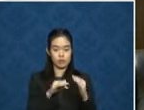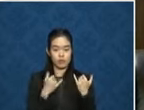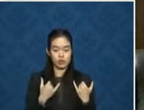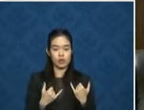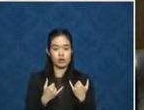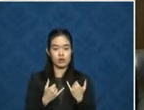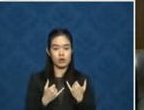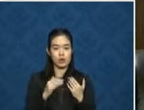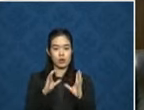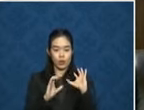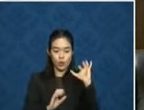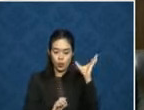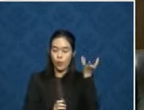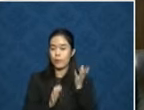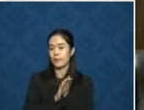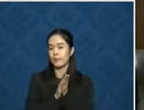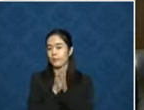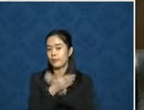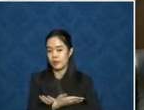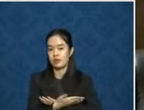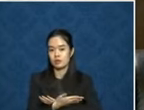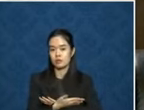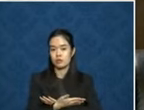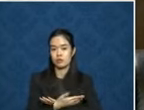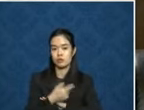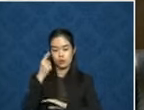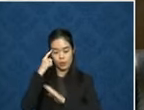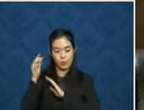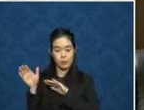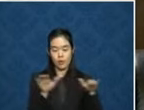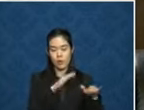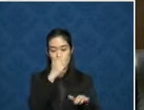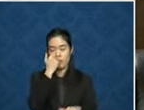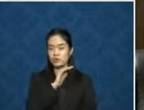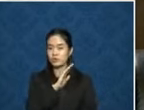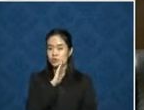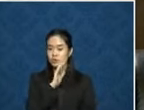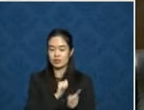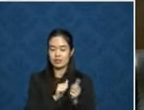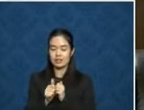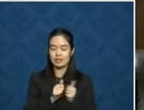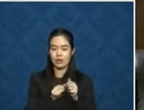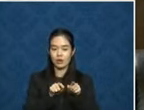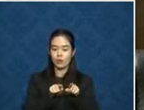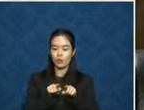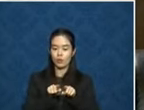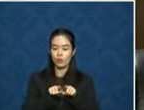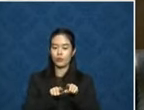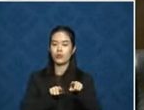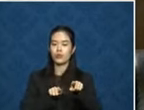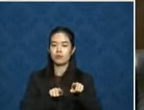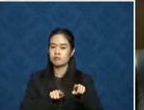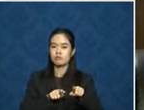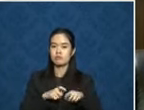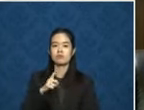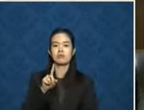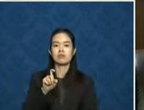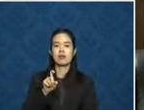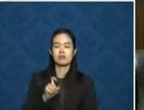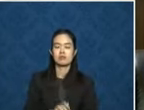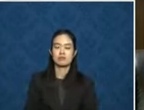งนี้ไม่เช่นนั้นเราจะไม่สามารถแข่งขันในโลกที่มีการเปลี่ยนแปลงอย่างรวดเร็วนี้ได้น